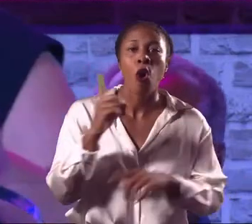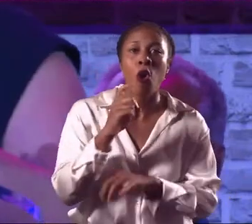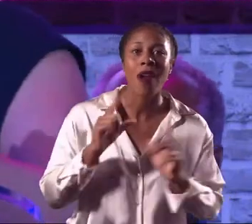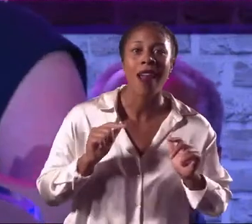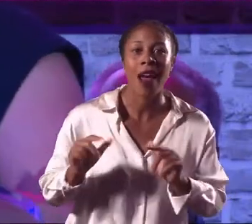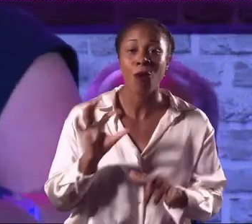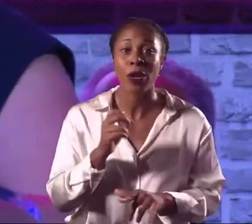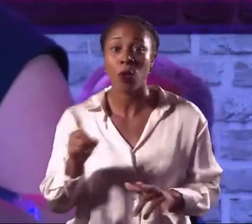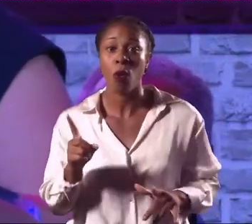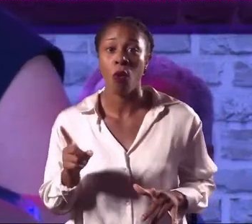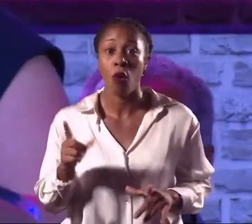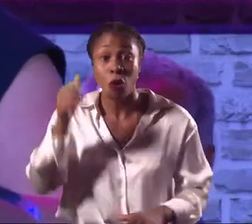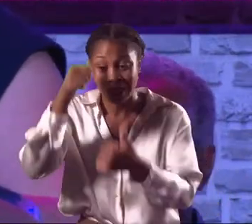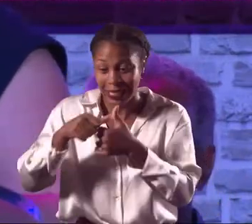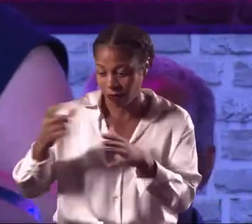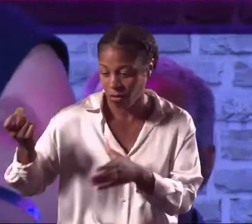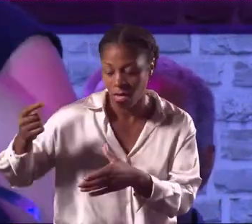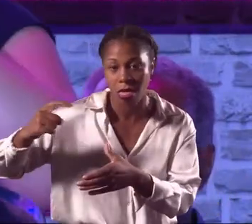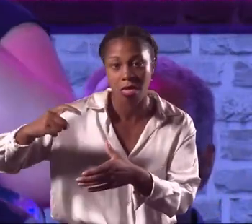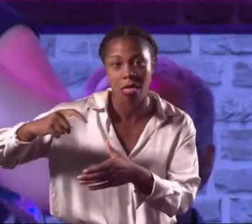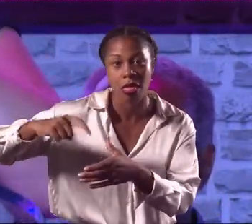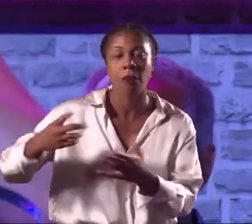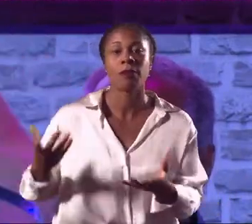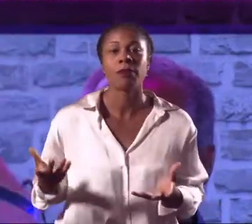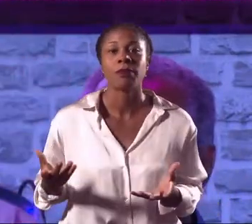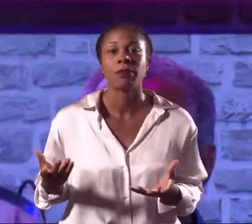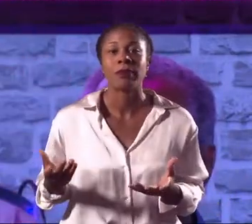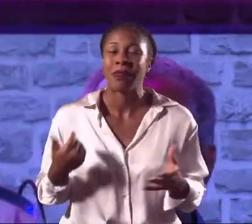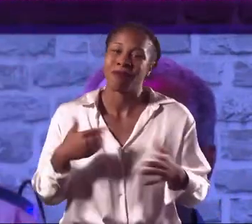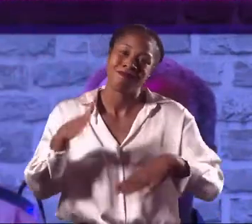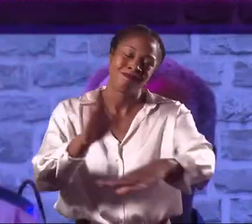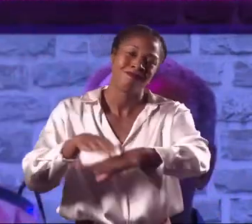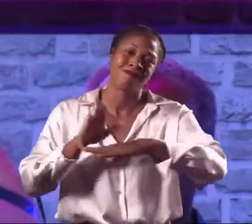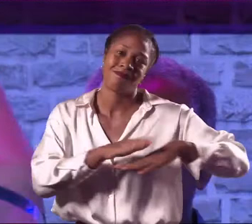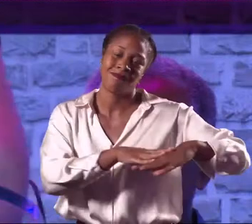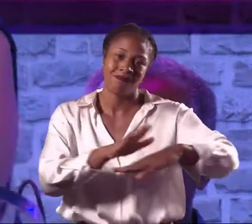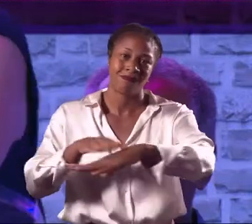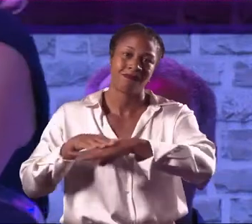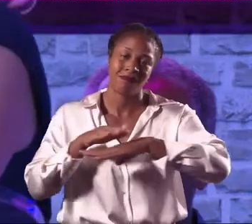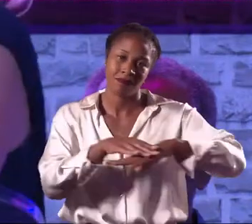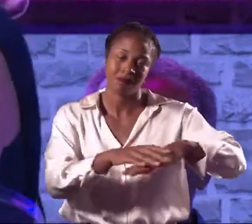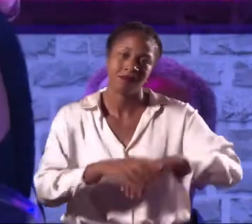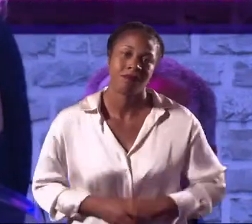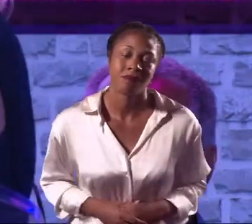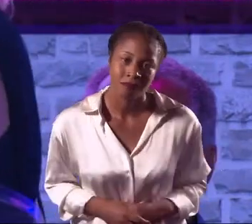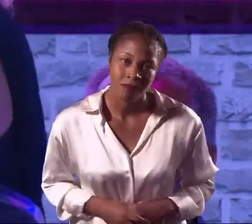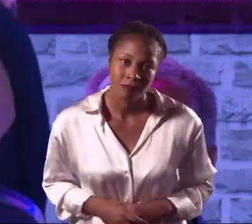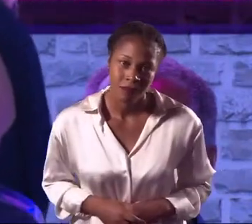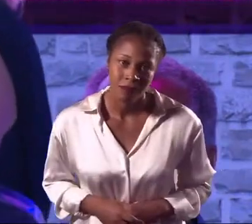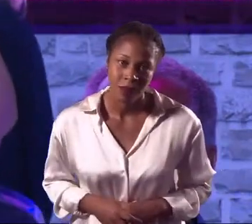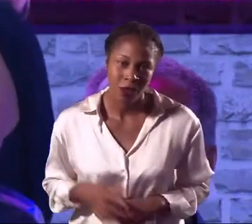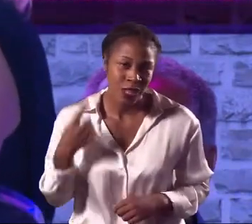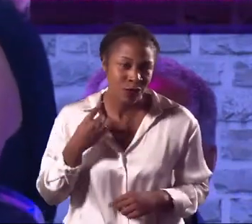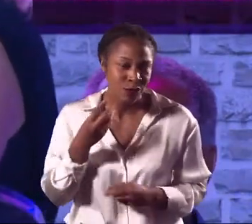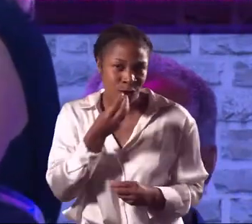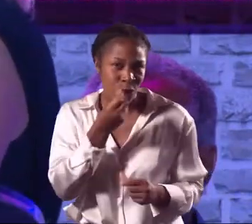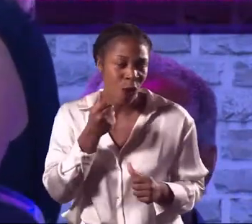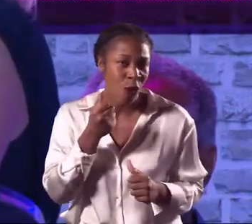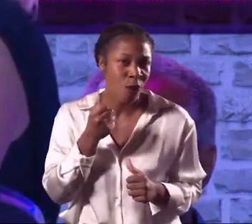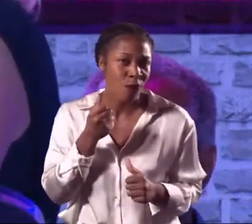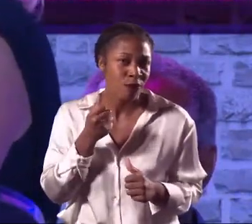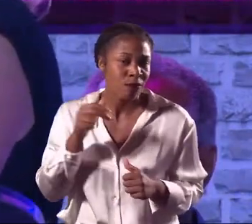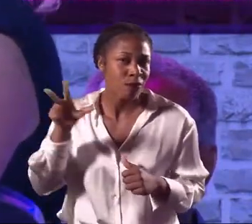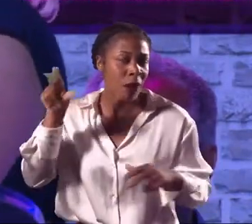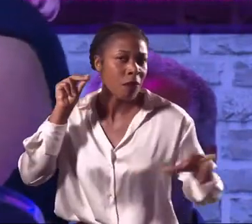puisse justement remplir ces mêmes bidons. Mais je tiens à vous alerter. parce que j'entends une petite musique depuis que je suis